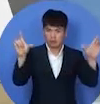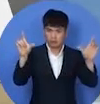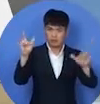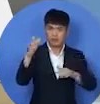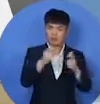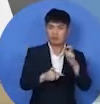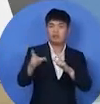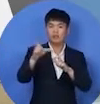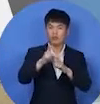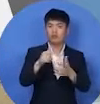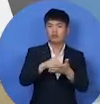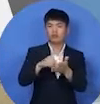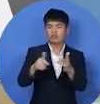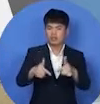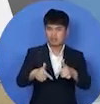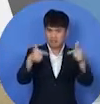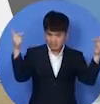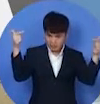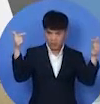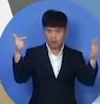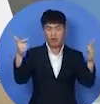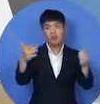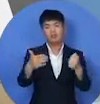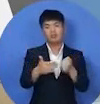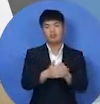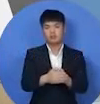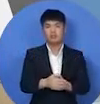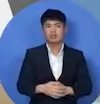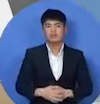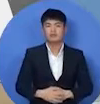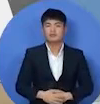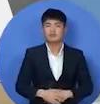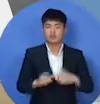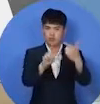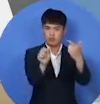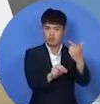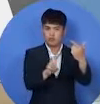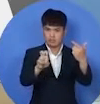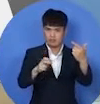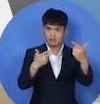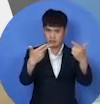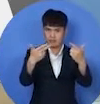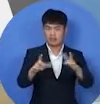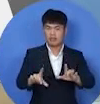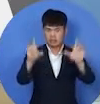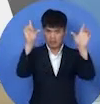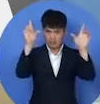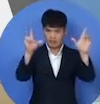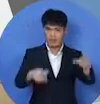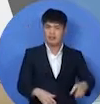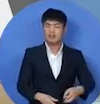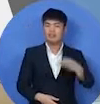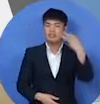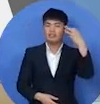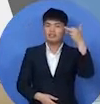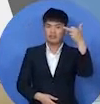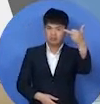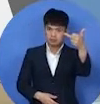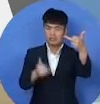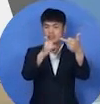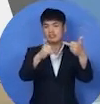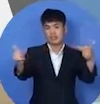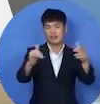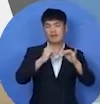확대 운영하기 위해서 마을 세무사를 추가 모집해서 지난 6월 27일 날 마을 세무사 17명에게